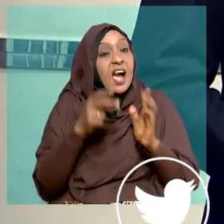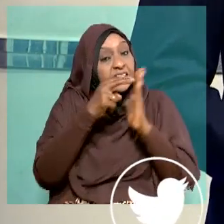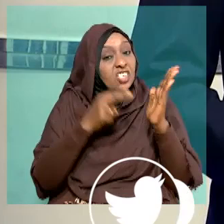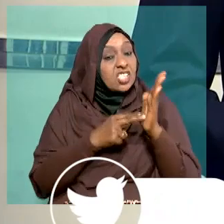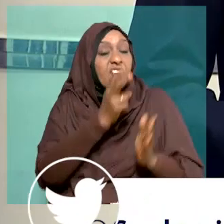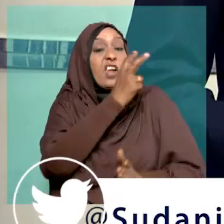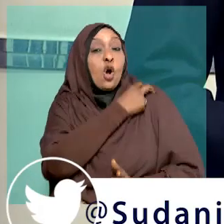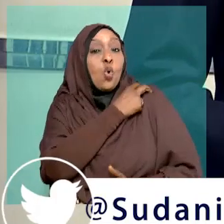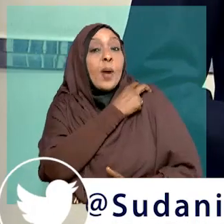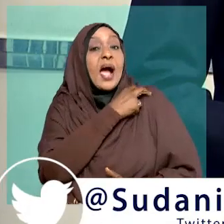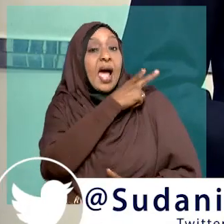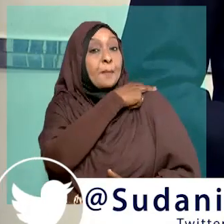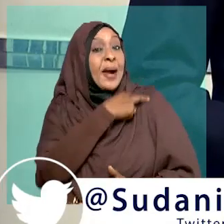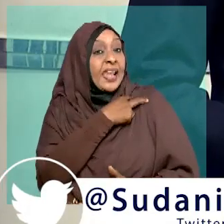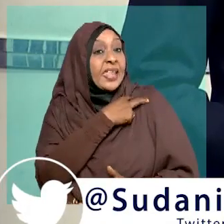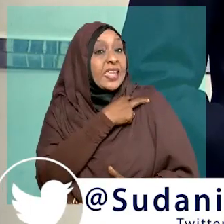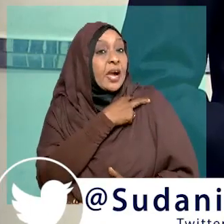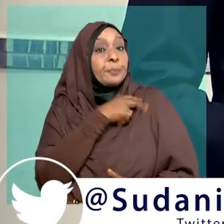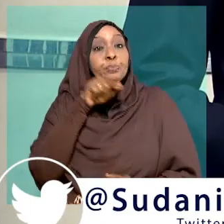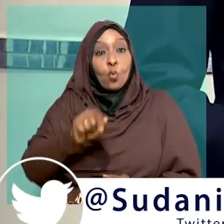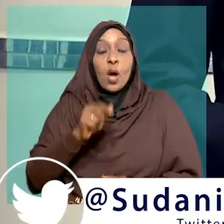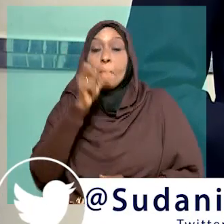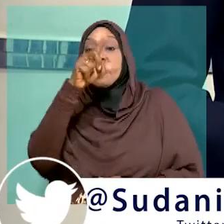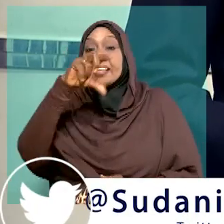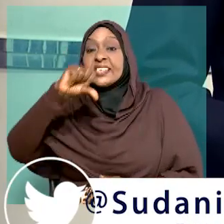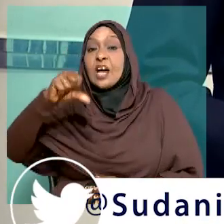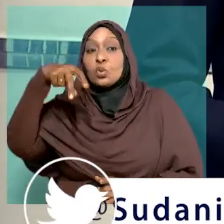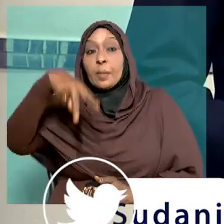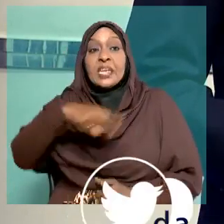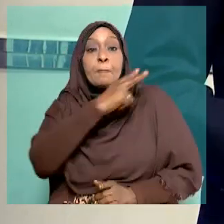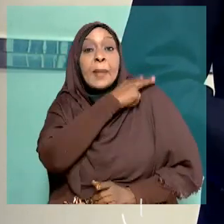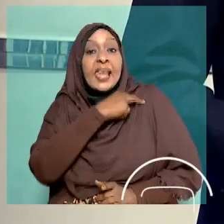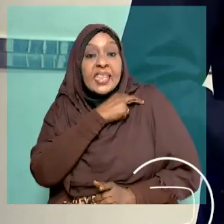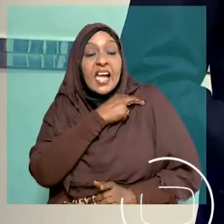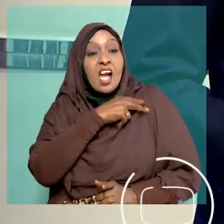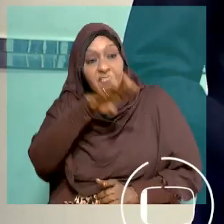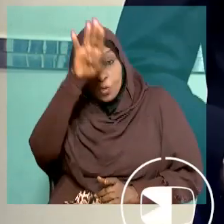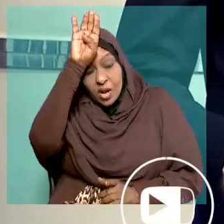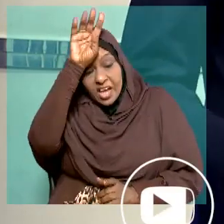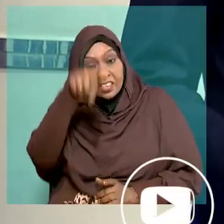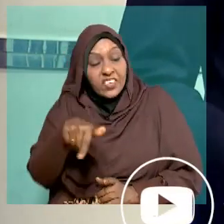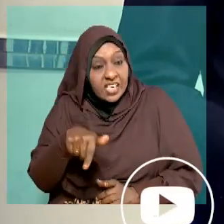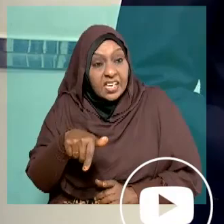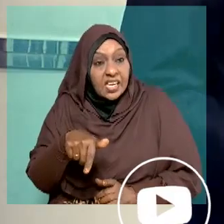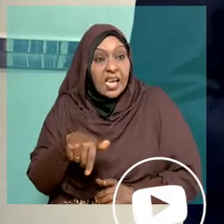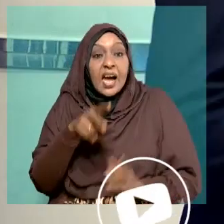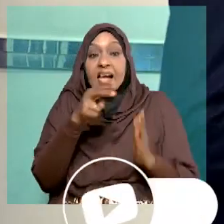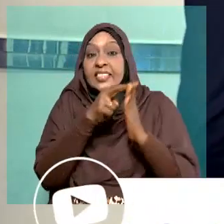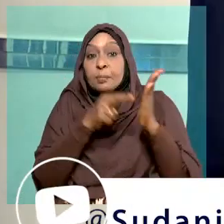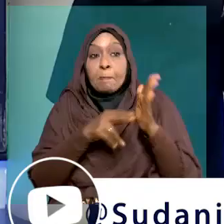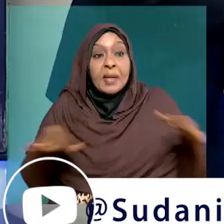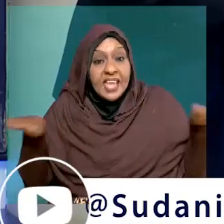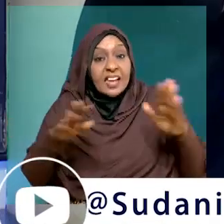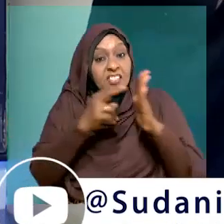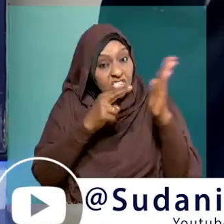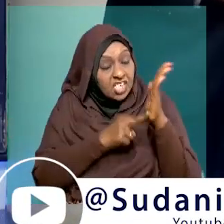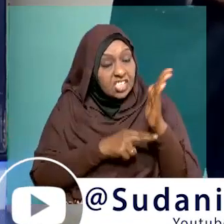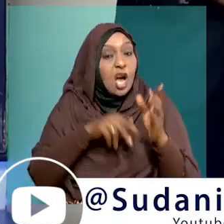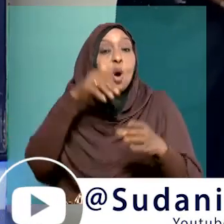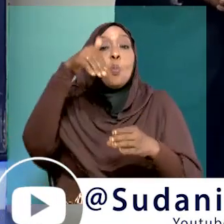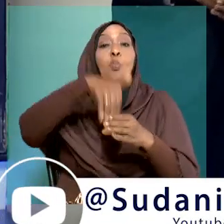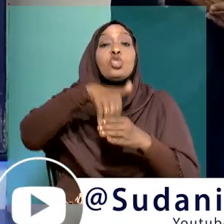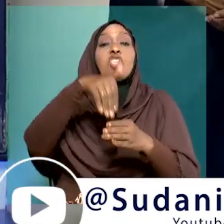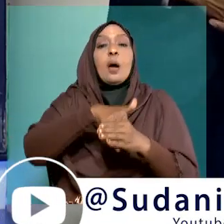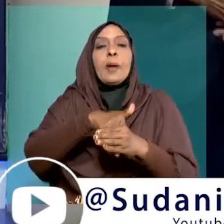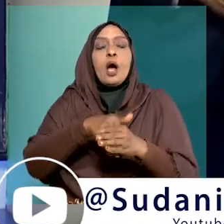المحلي وافتقار 189 محلية بالولايات لمجالس تشريعية منتخبة. يتابع